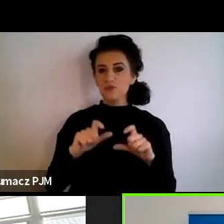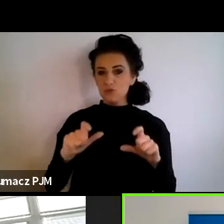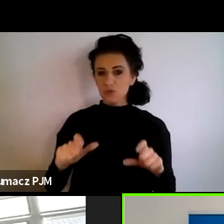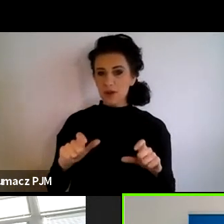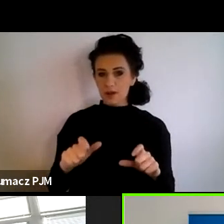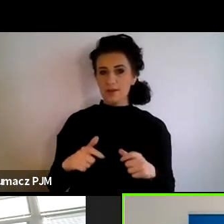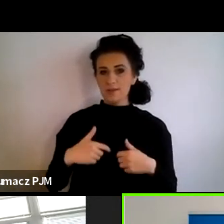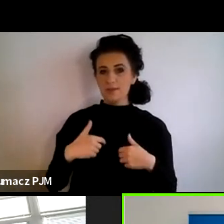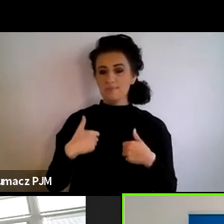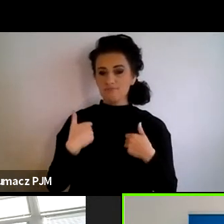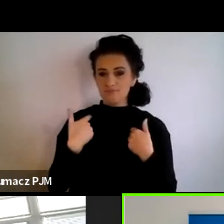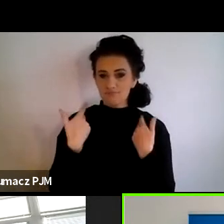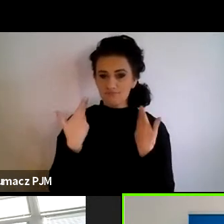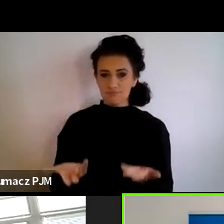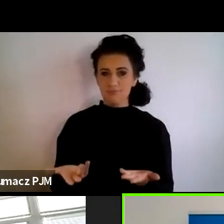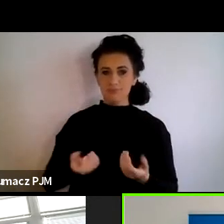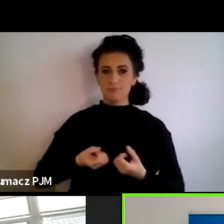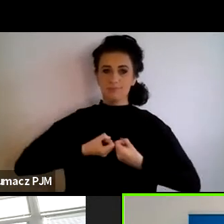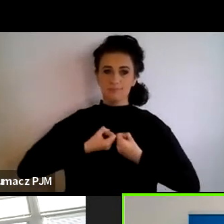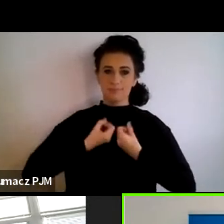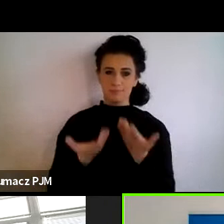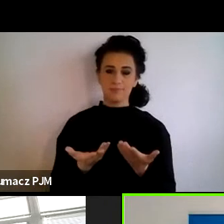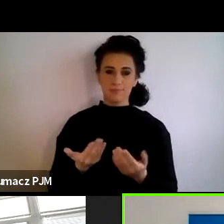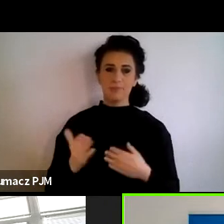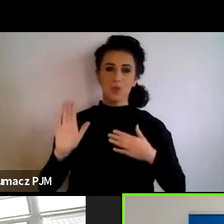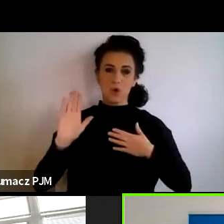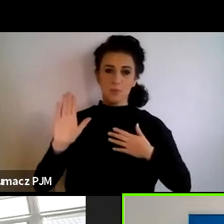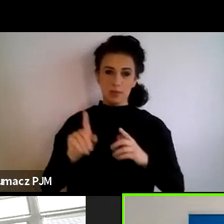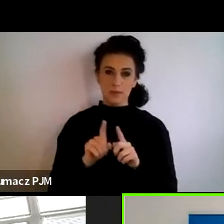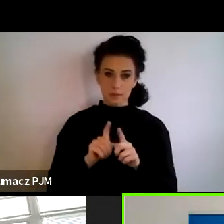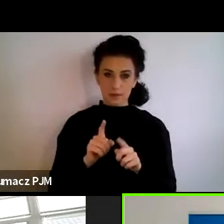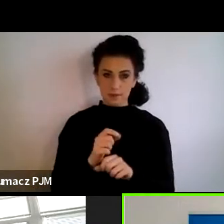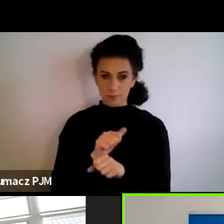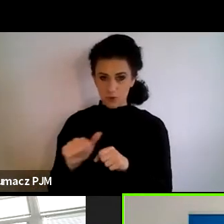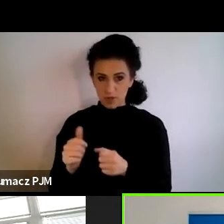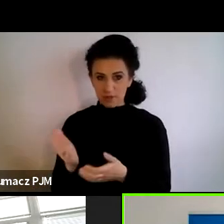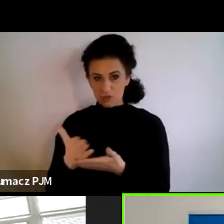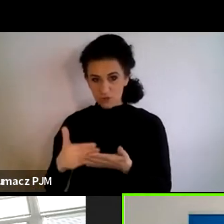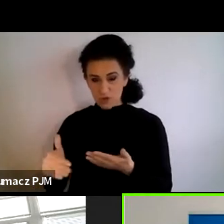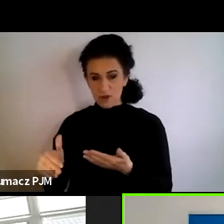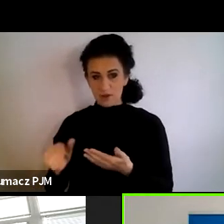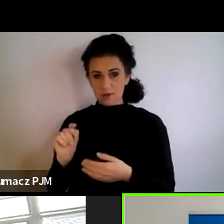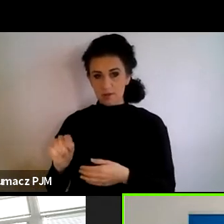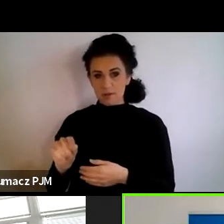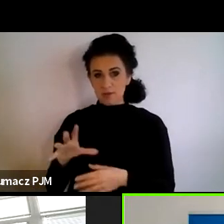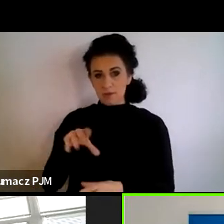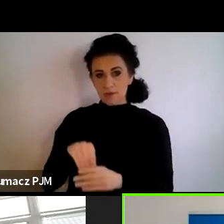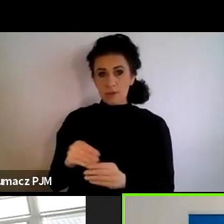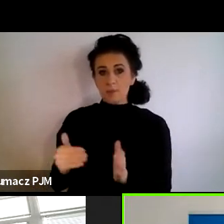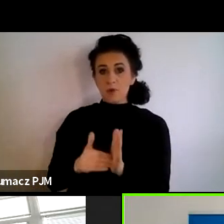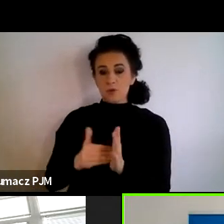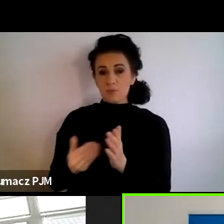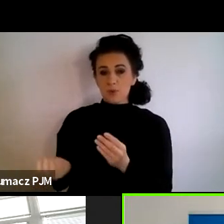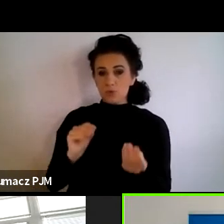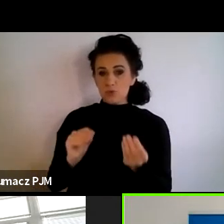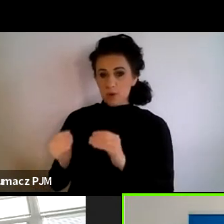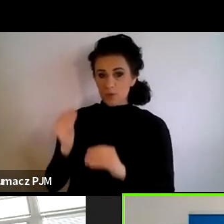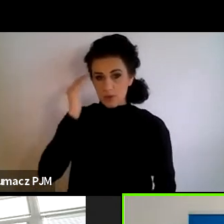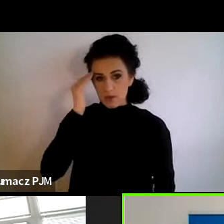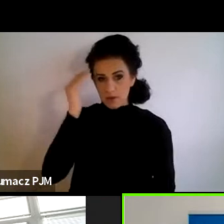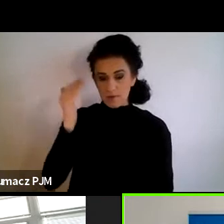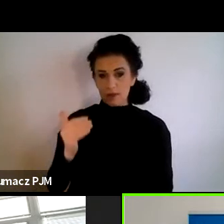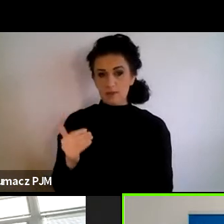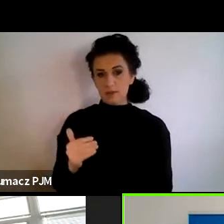się doświadczeniami. Mamy obietnicę od zdecydowanej części, że jeżeli byłyby potrzeby uzupełnienia jakiejś wiedzy,